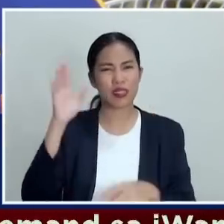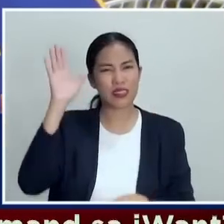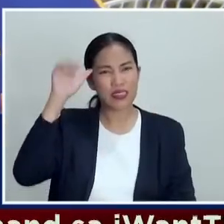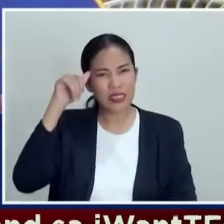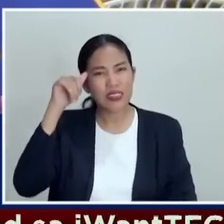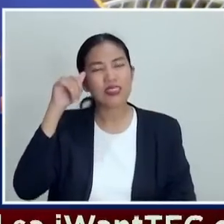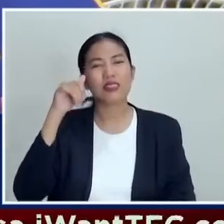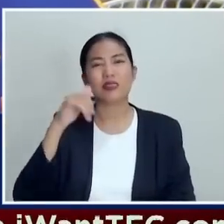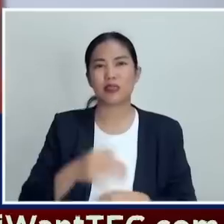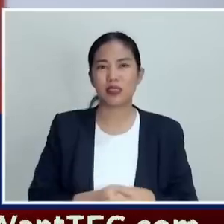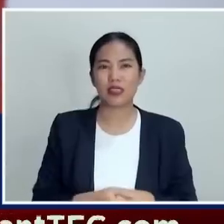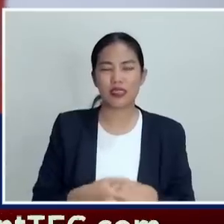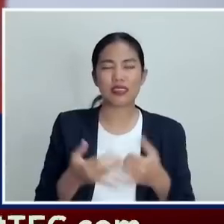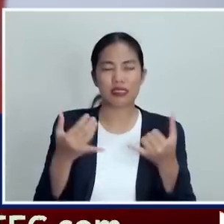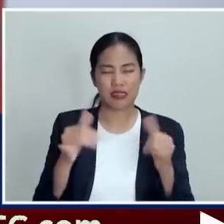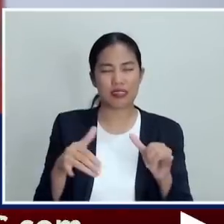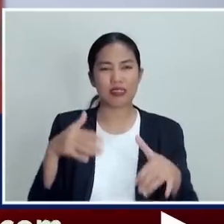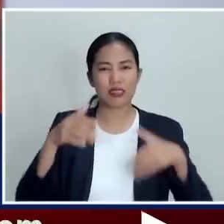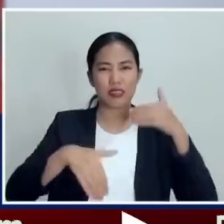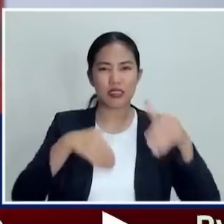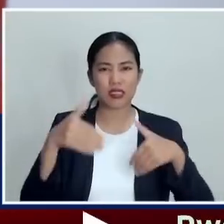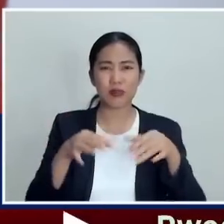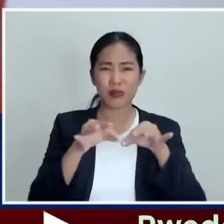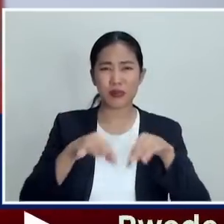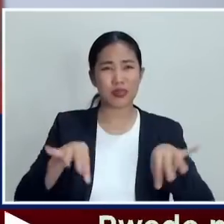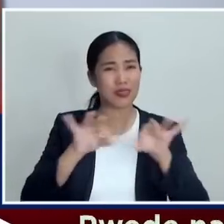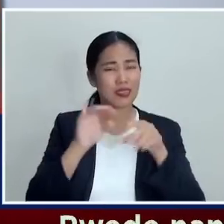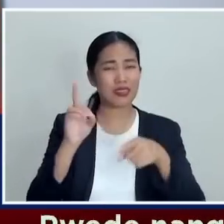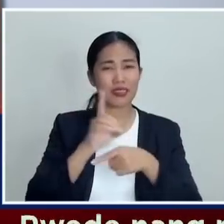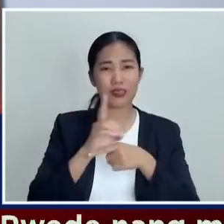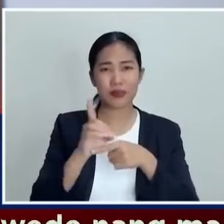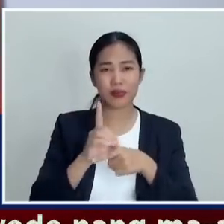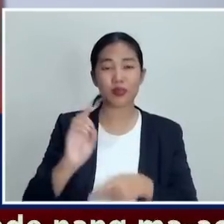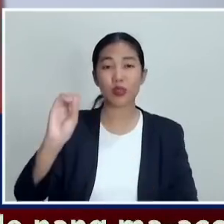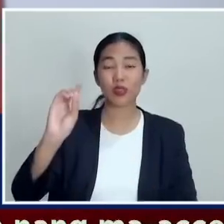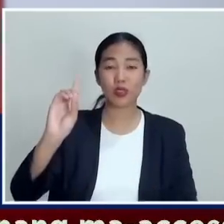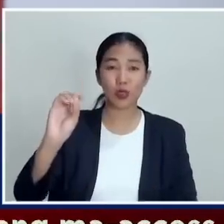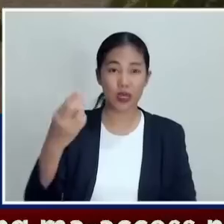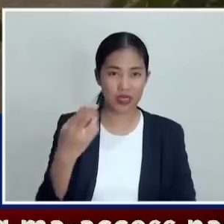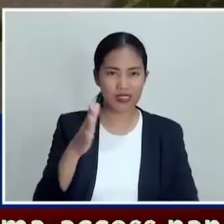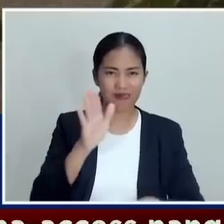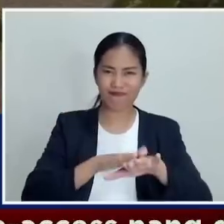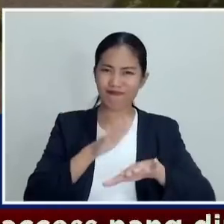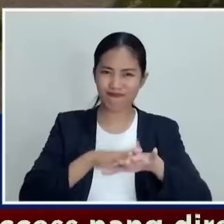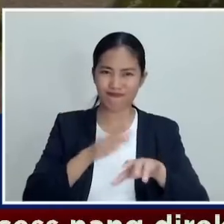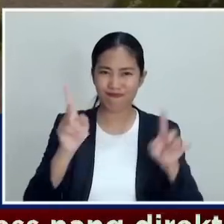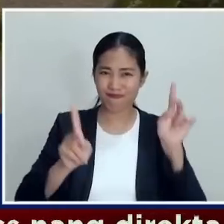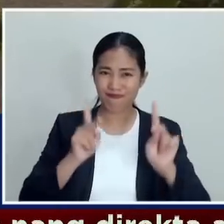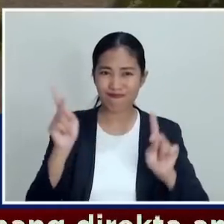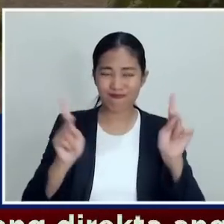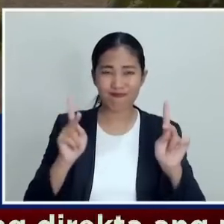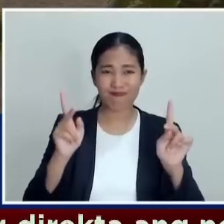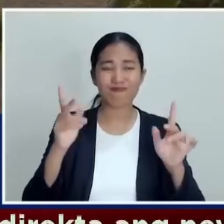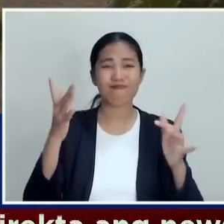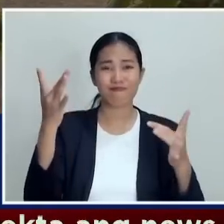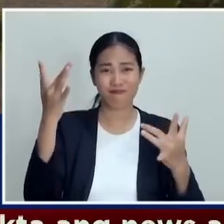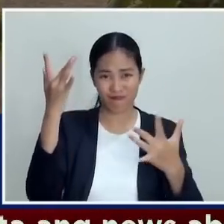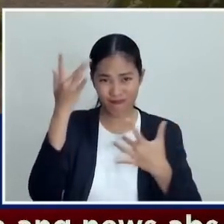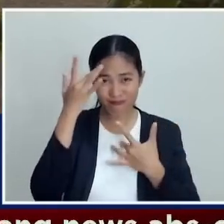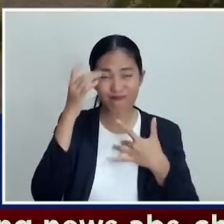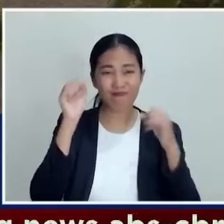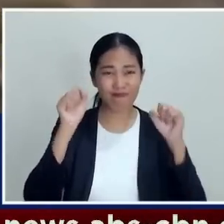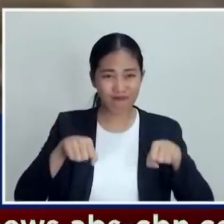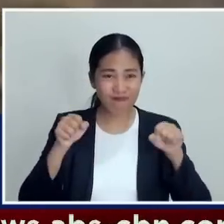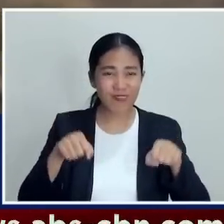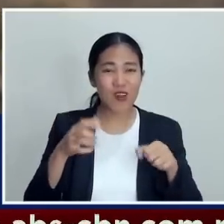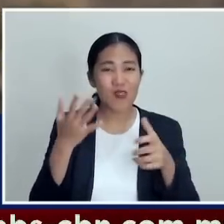na disiplina. Nagbabala naman ang Department of Health sa publiko sa mga sakit na posibleng makuha dahil